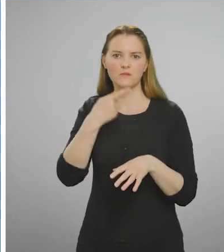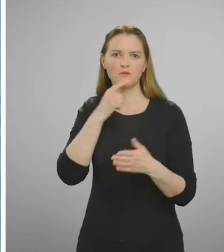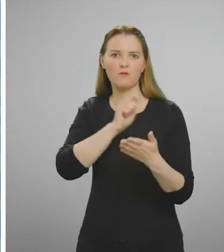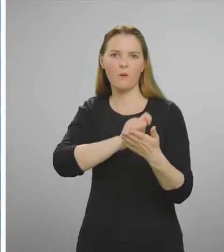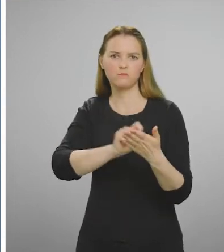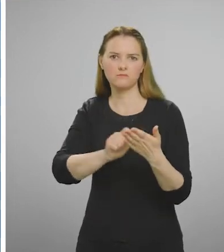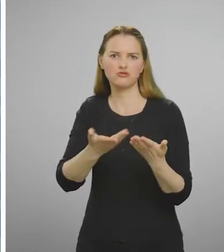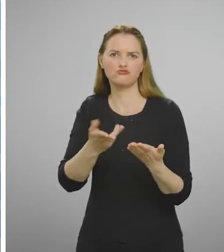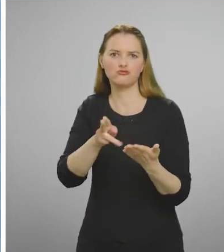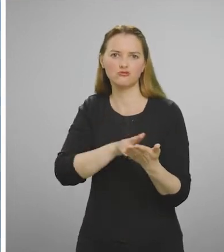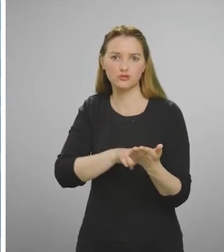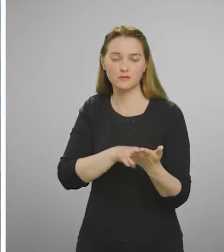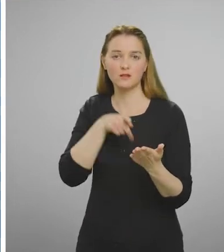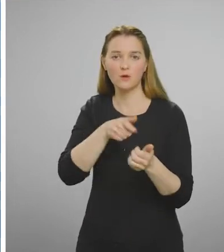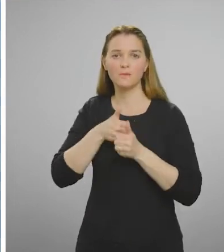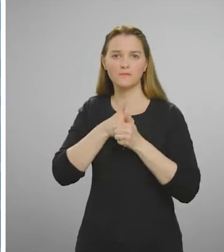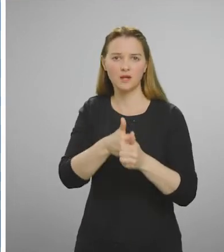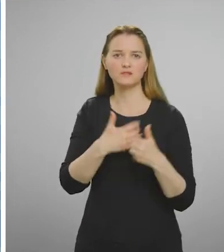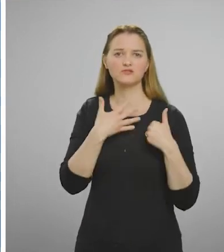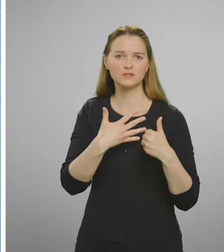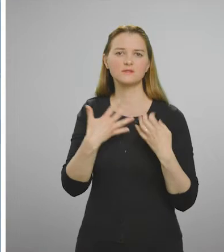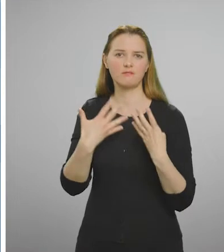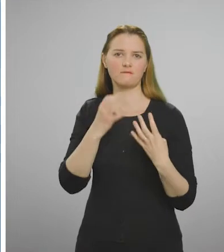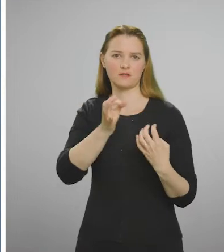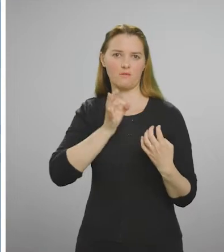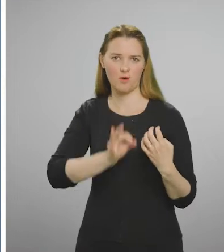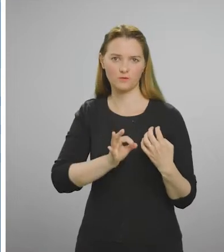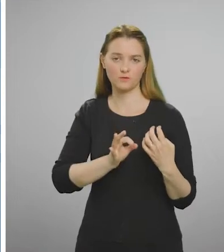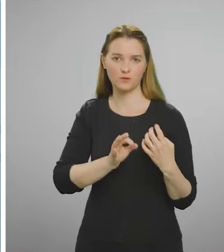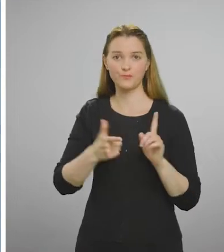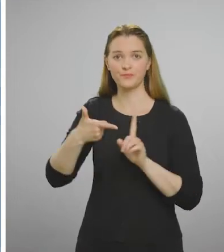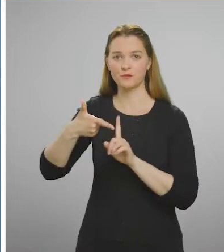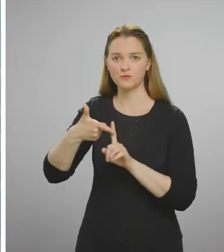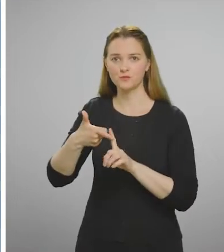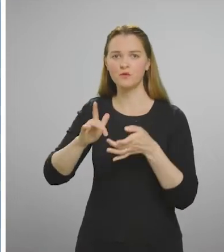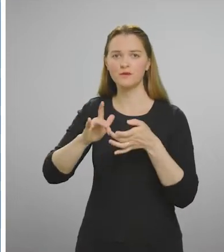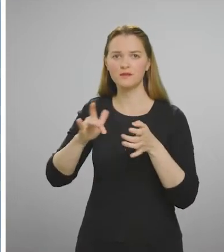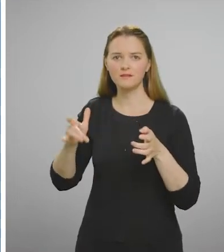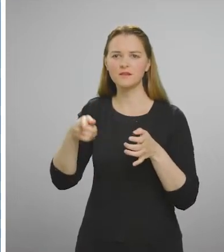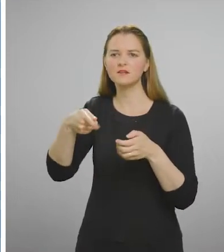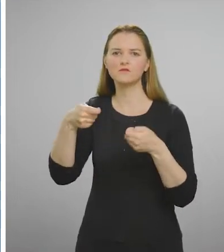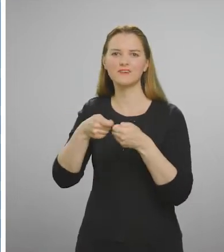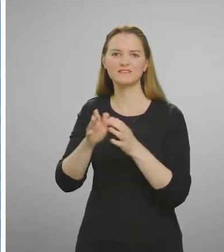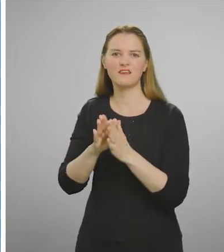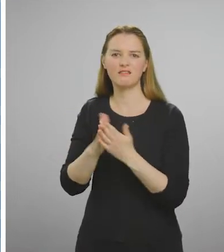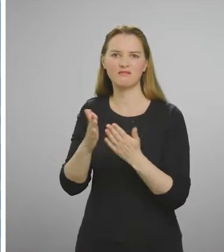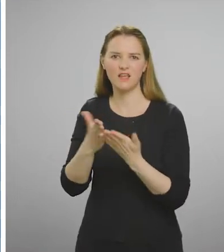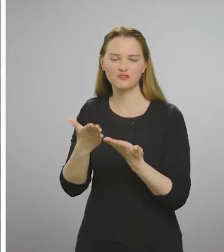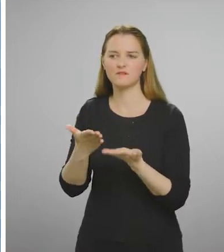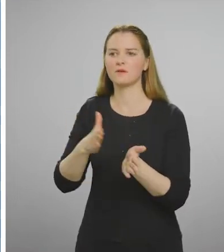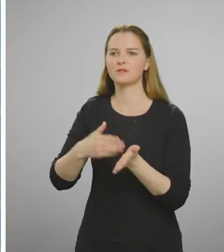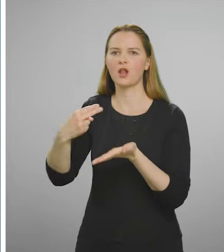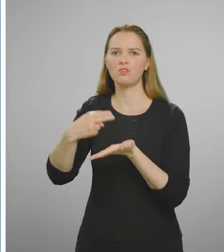o knjigama i čitanju. Njih prati 69% čitalačke online populacije. Mrežne stranice